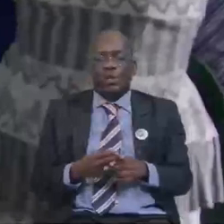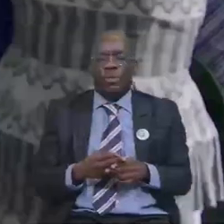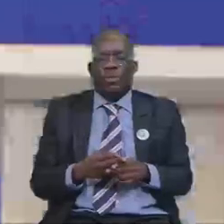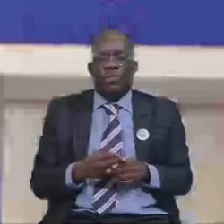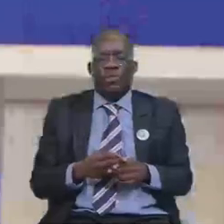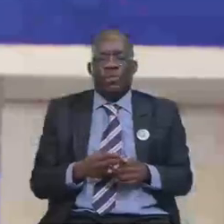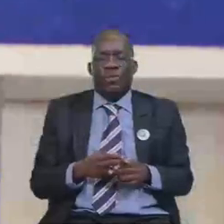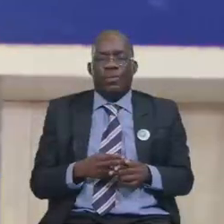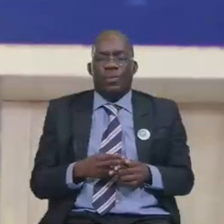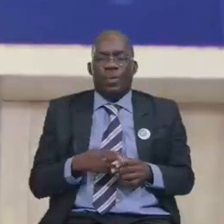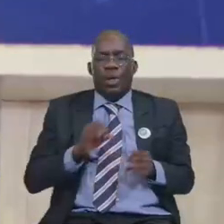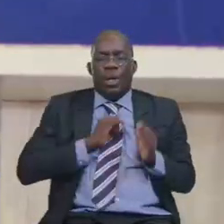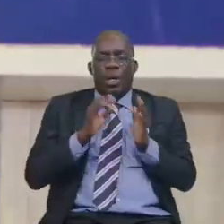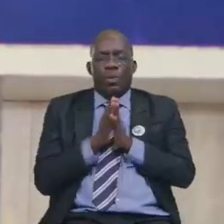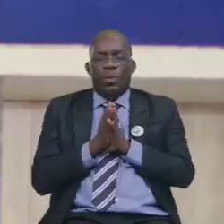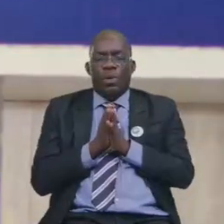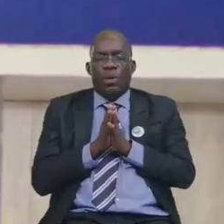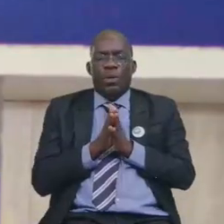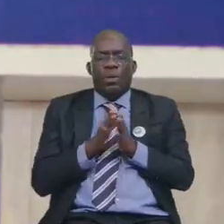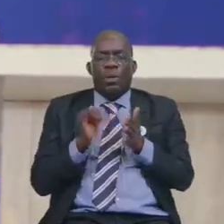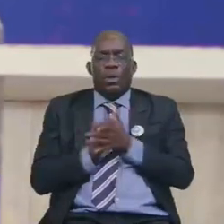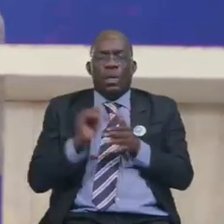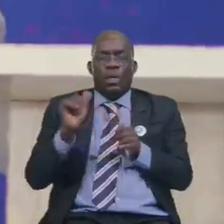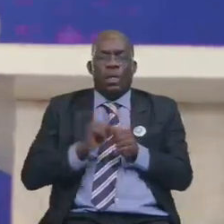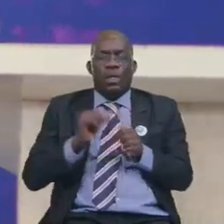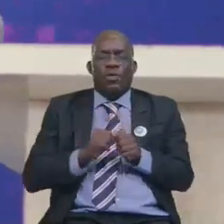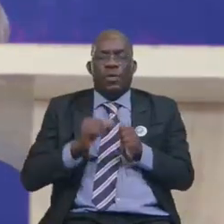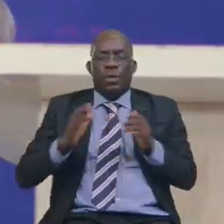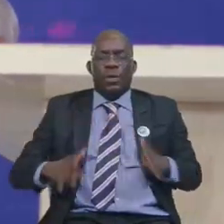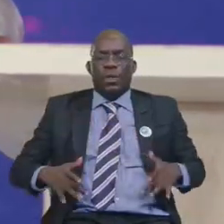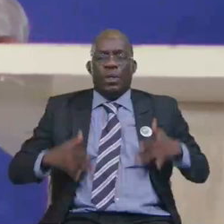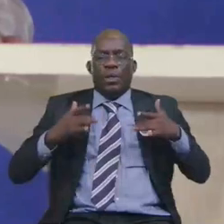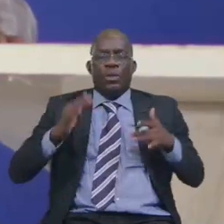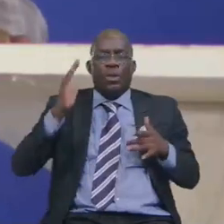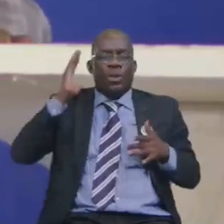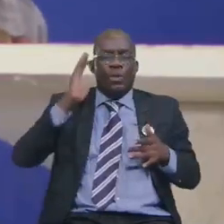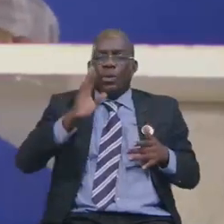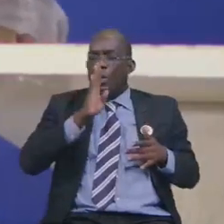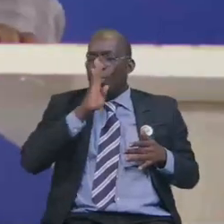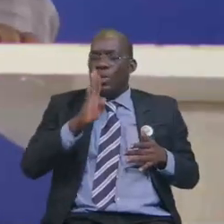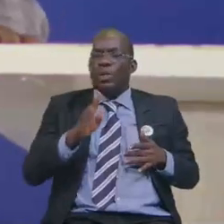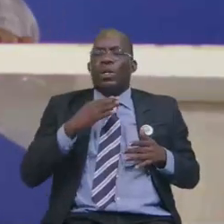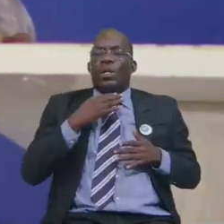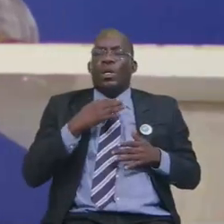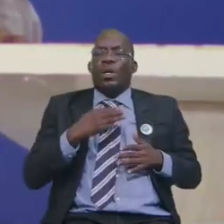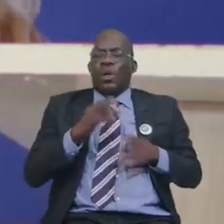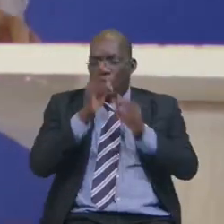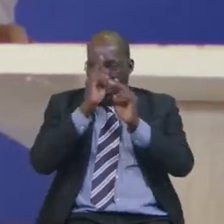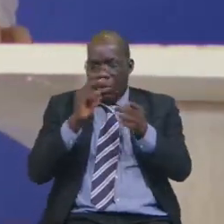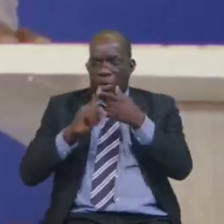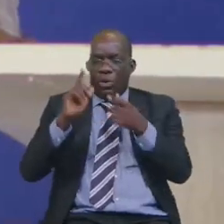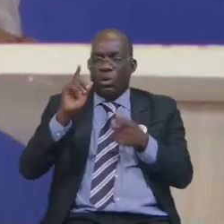je prie que chaque vie soit agréable à Dieu et agréable au ciel